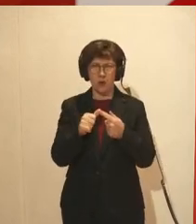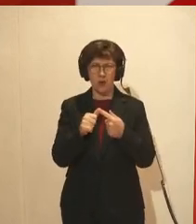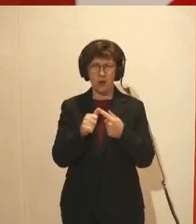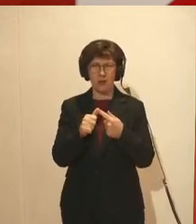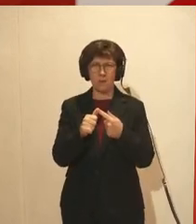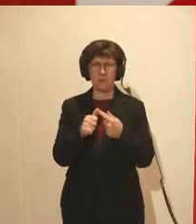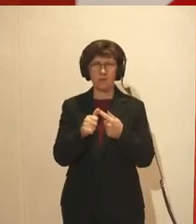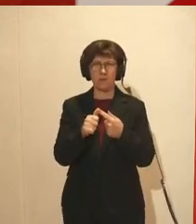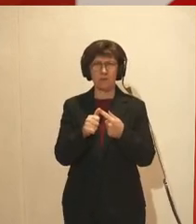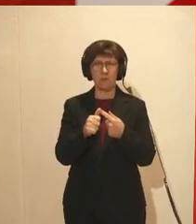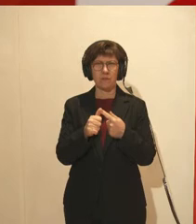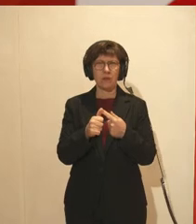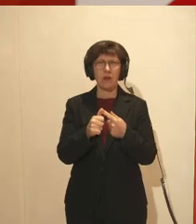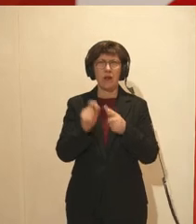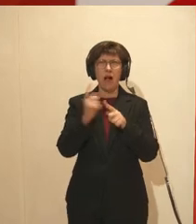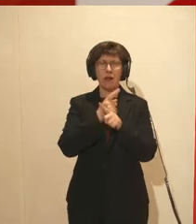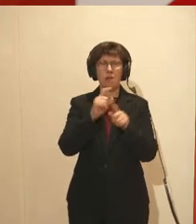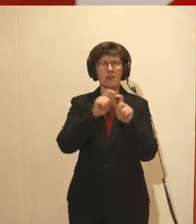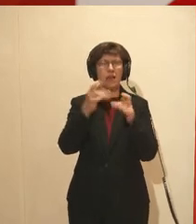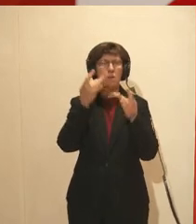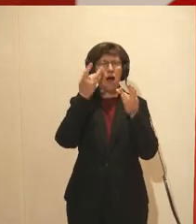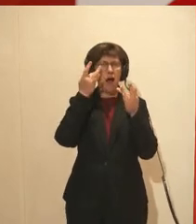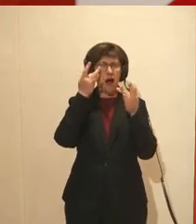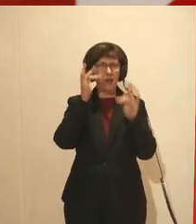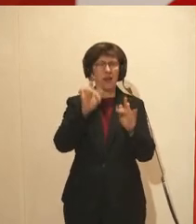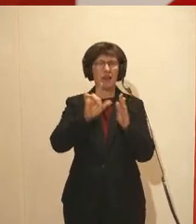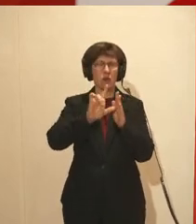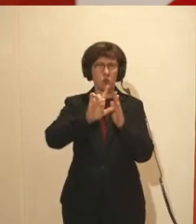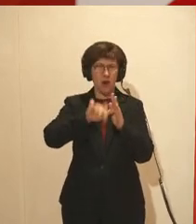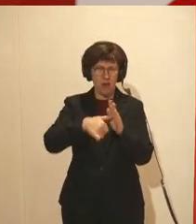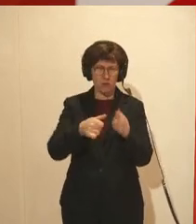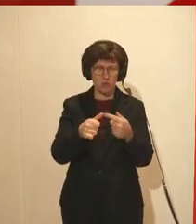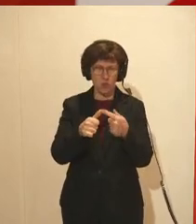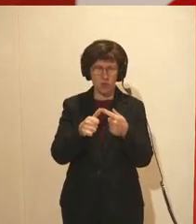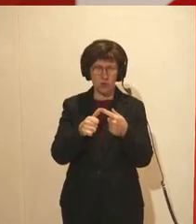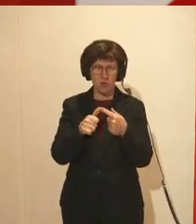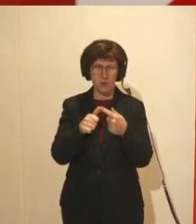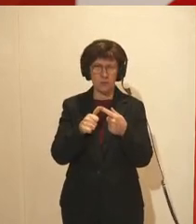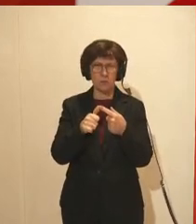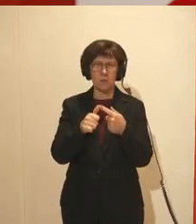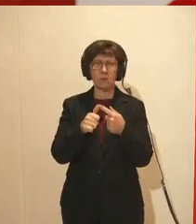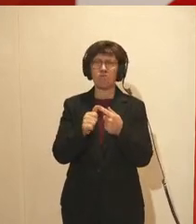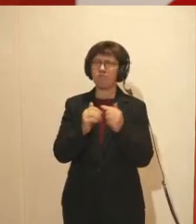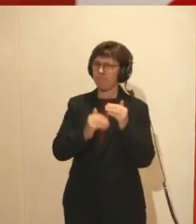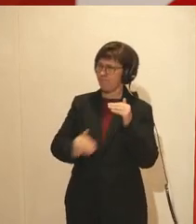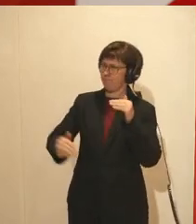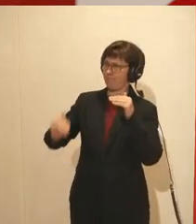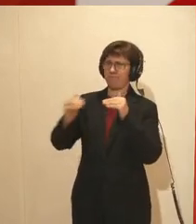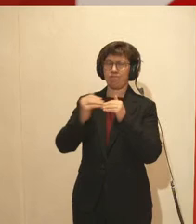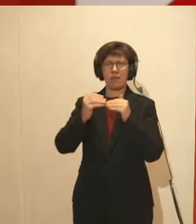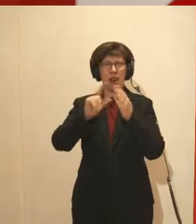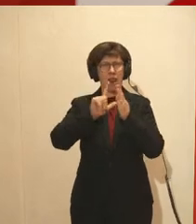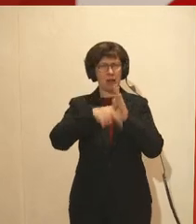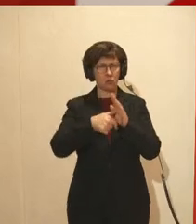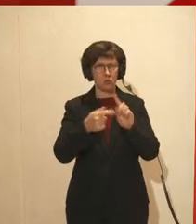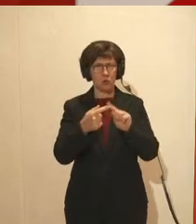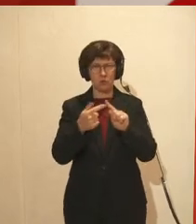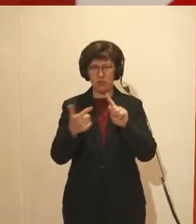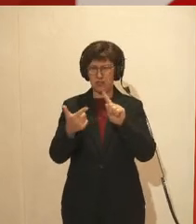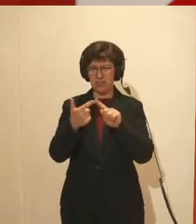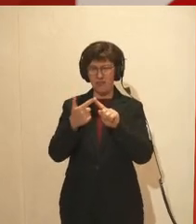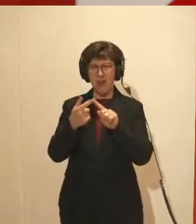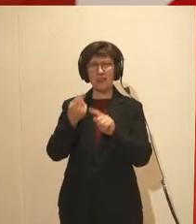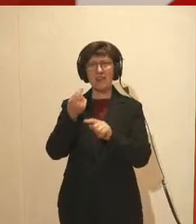es einmal um eine anerkennung der leistung geht eine gleichwertigkeit der leistung und dann geht's zum